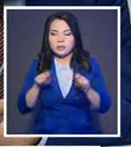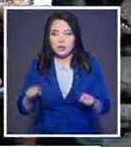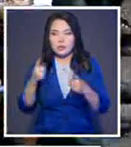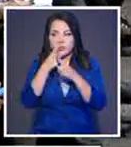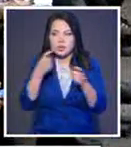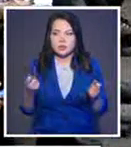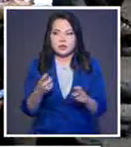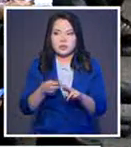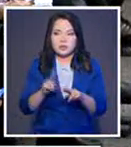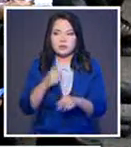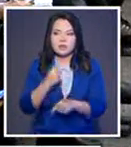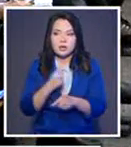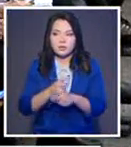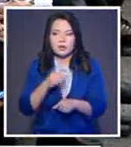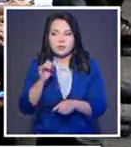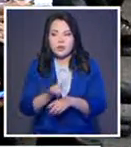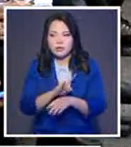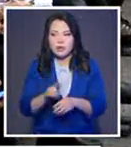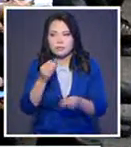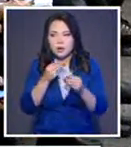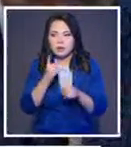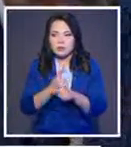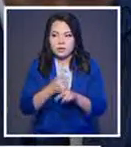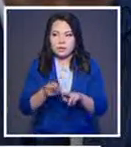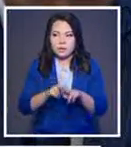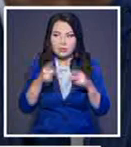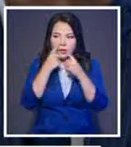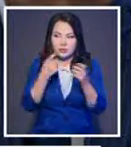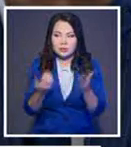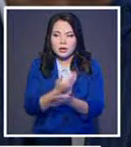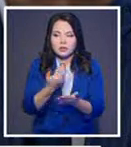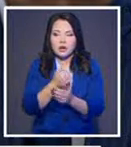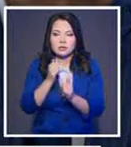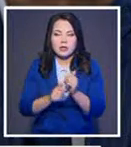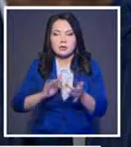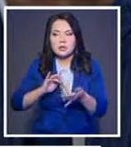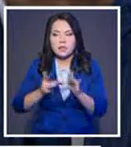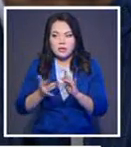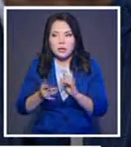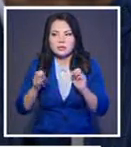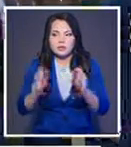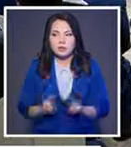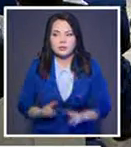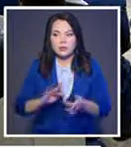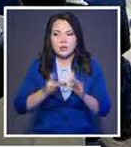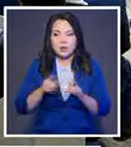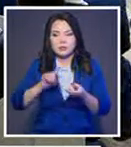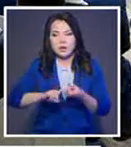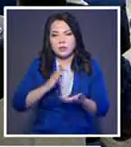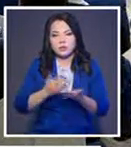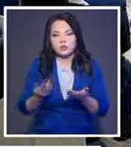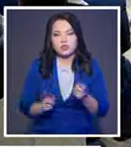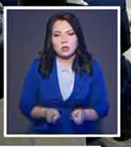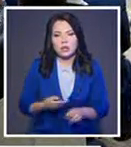таратуға жол бермеудің тетіктерін табуды ұсынды. Себебі бұл күнделікті ақпарат тарататын сайттар мен әлеуметтік желілерде шынайы